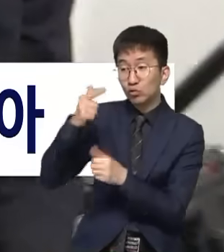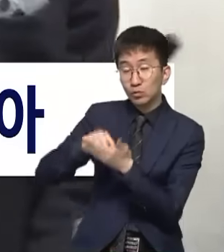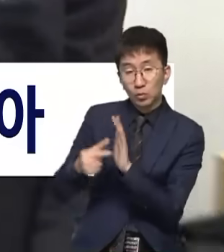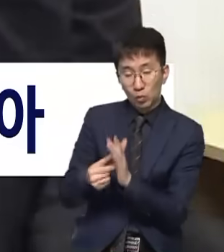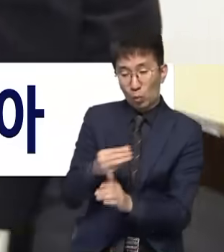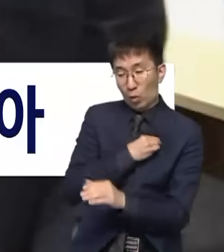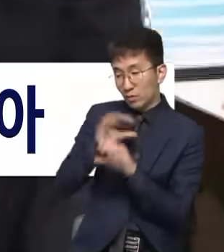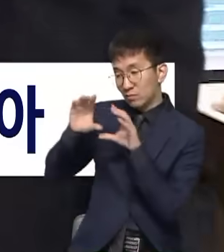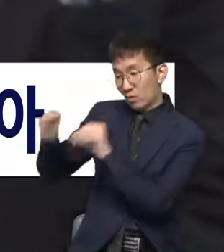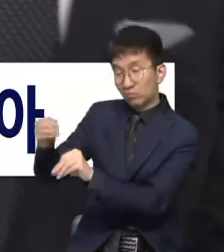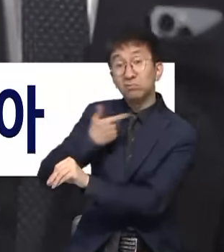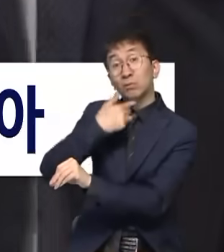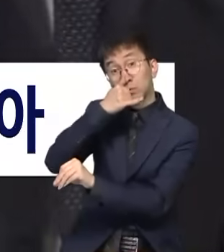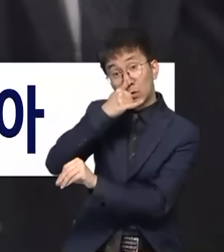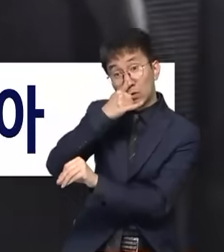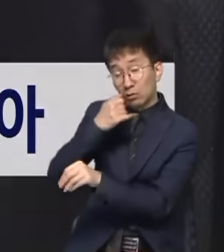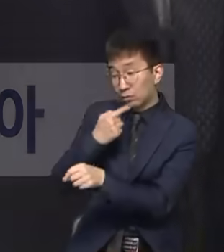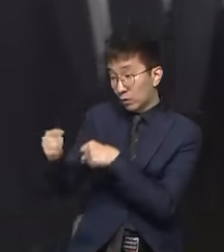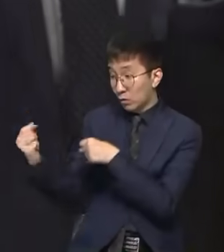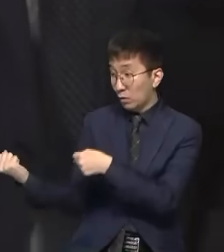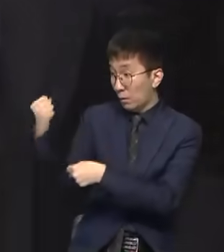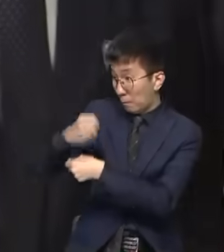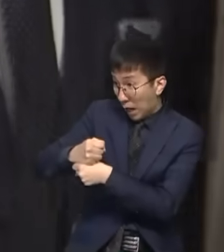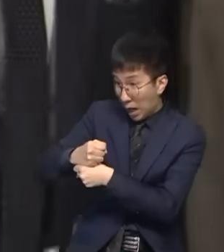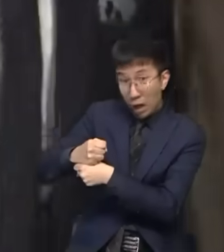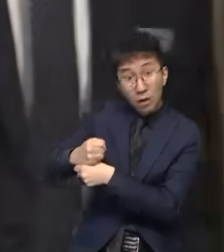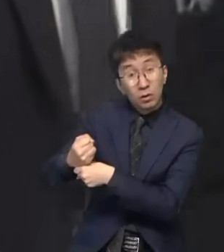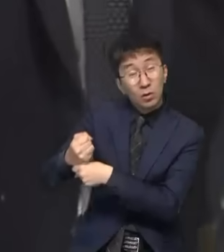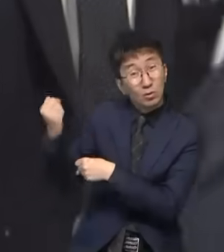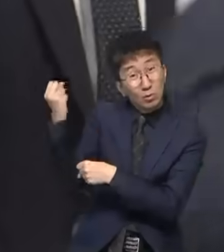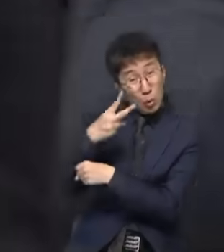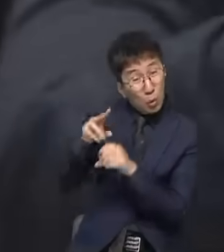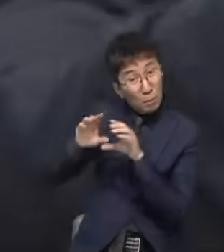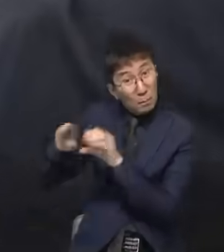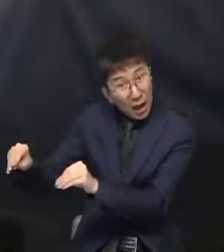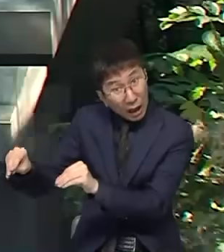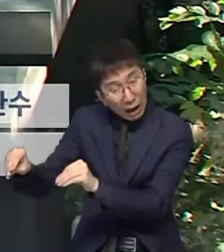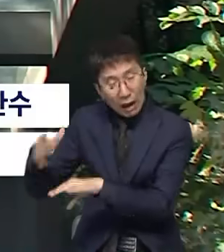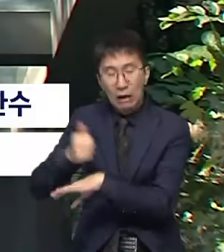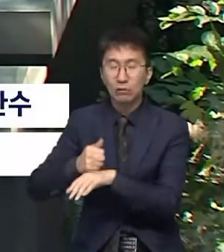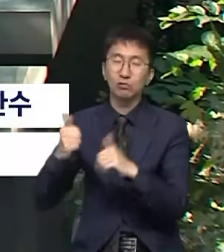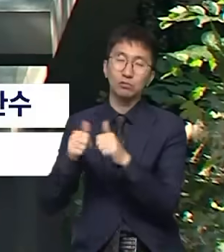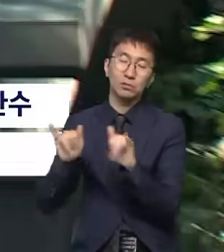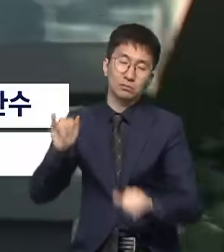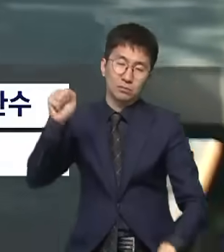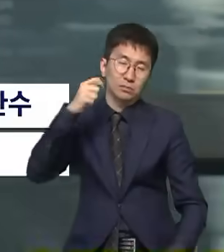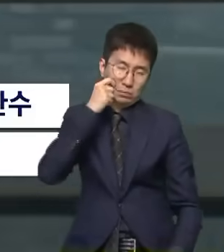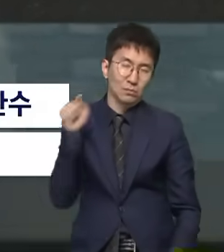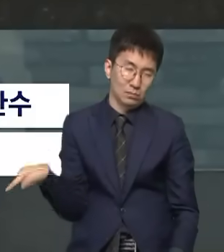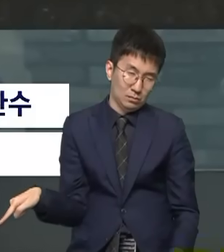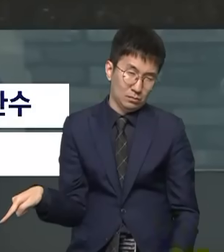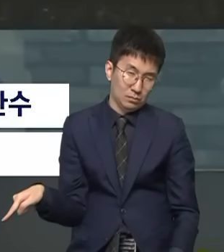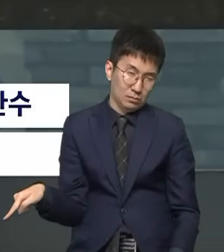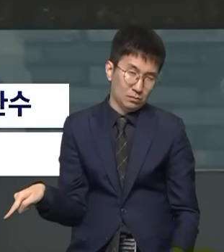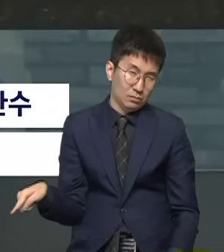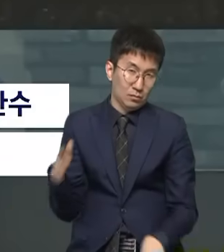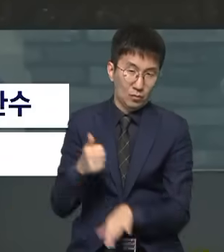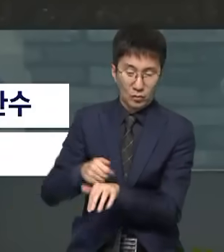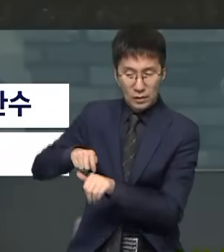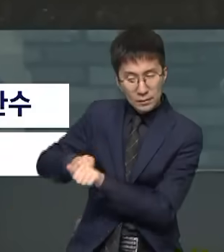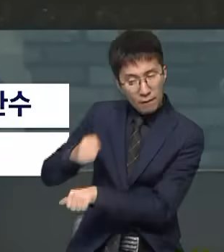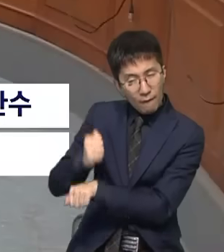징계가 이뤄진다면 총선 공천을 받을 수 없습니다. 이 때문에 이 전 대표에 대한 당 윤리위원회의 징계